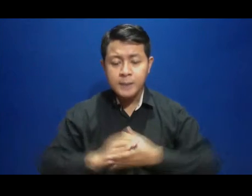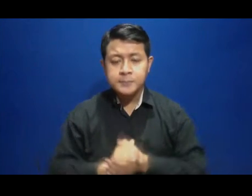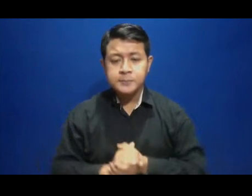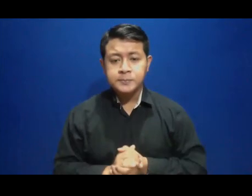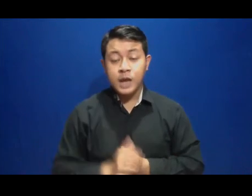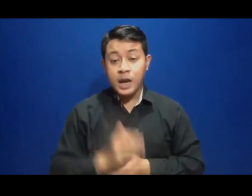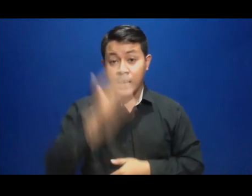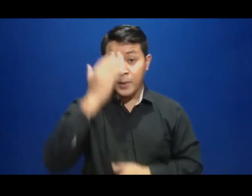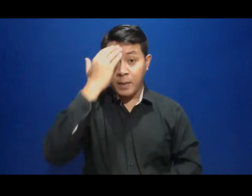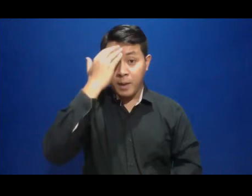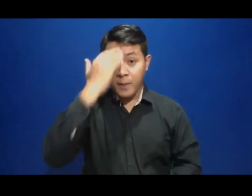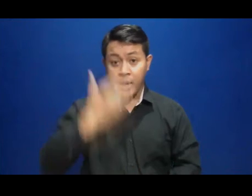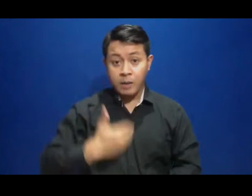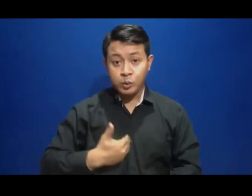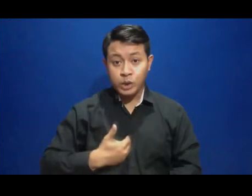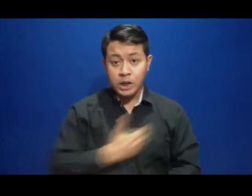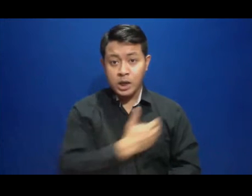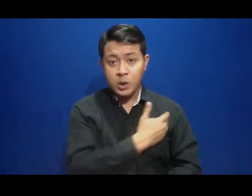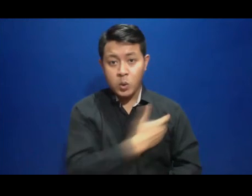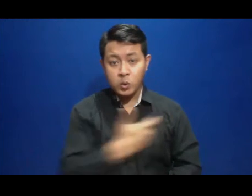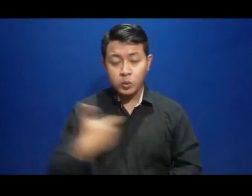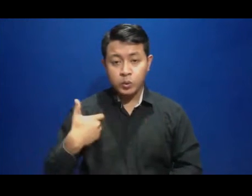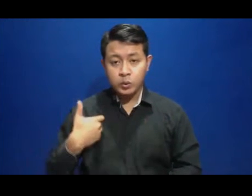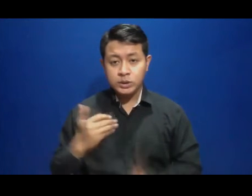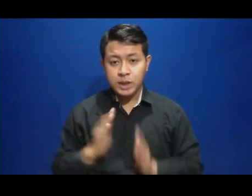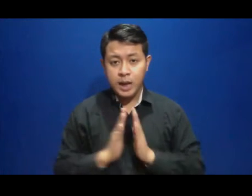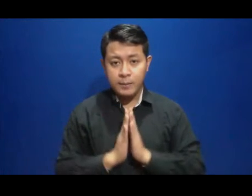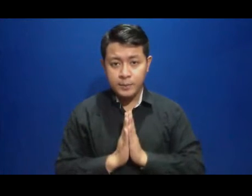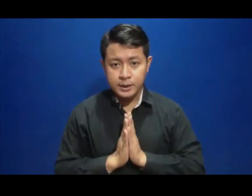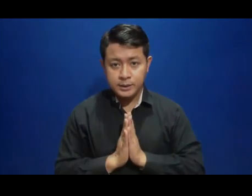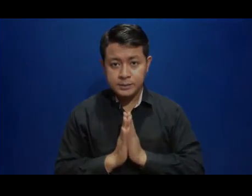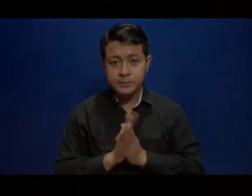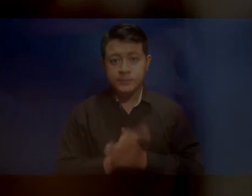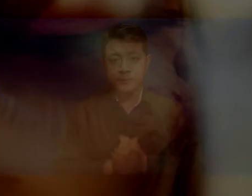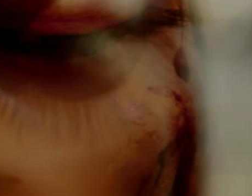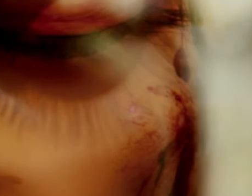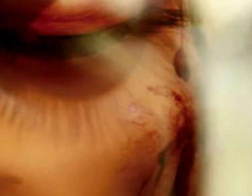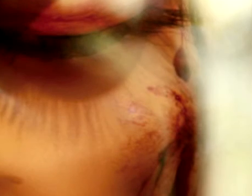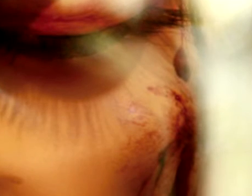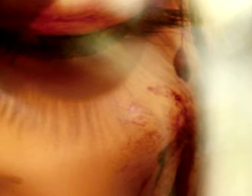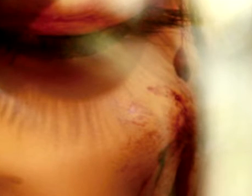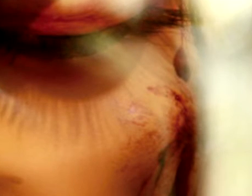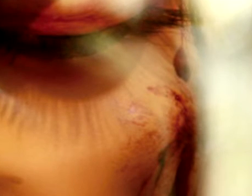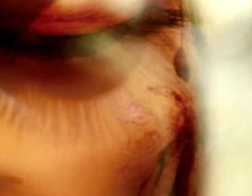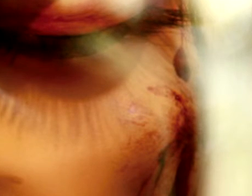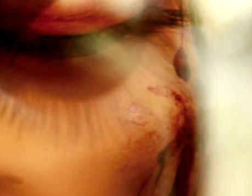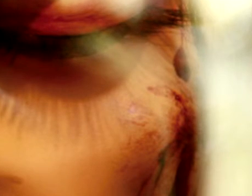Demi nama Bapa dan Putra dan Roh Kudus. Amin.